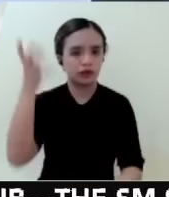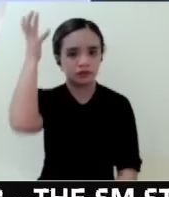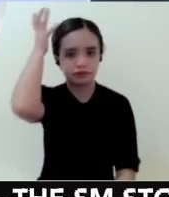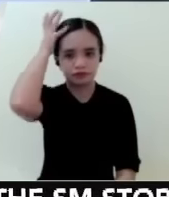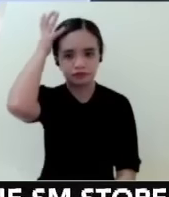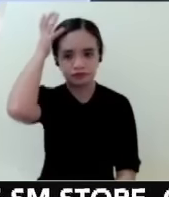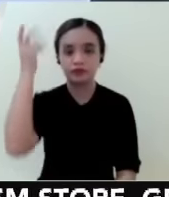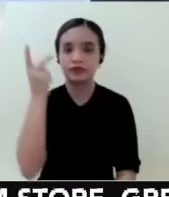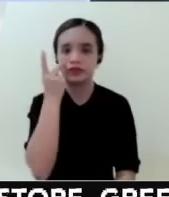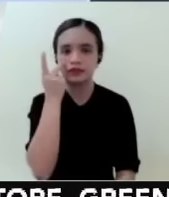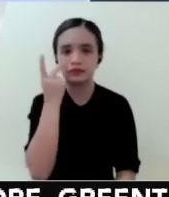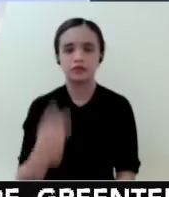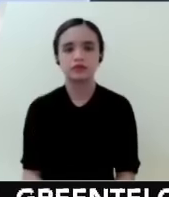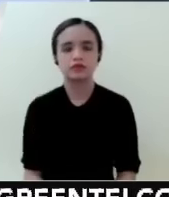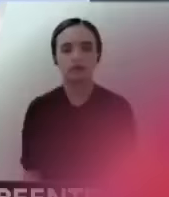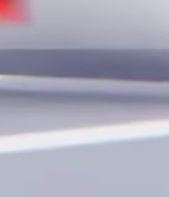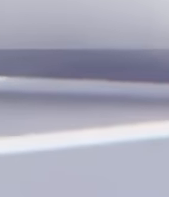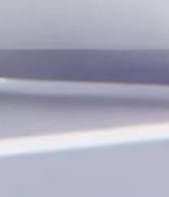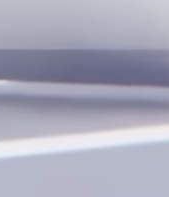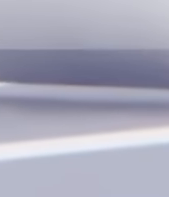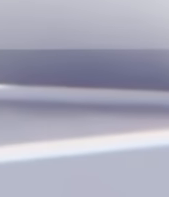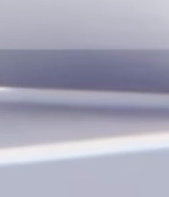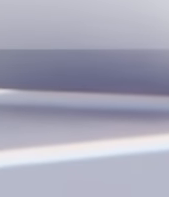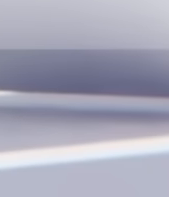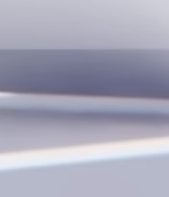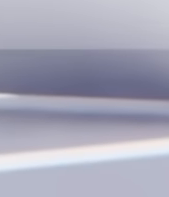sa pagtutok ni JP Soriano.